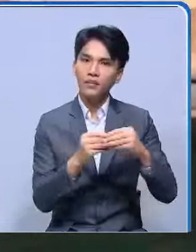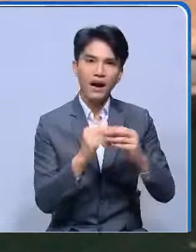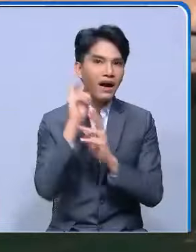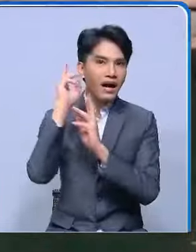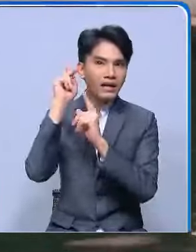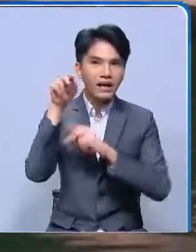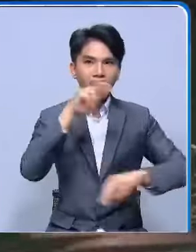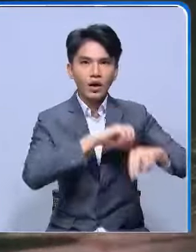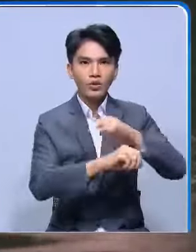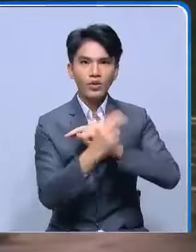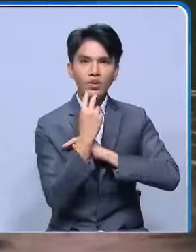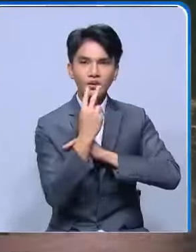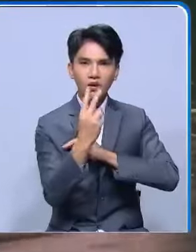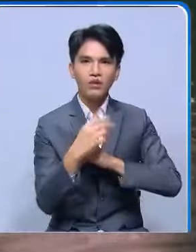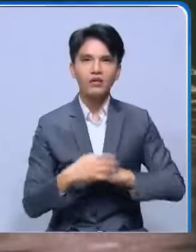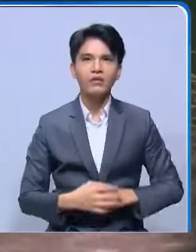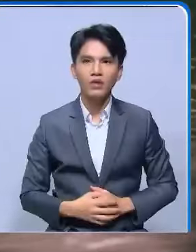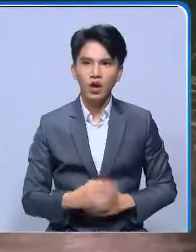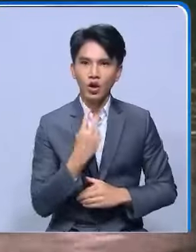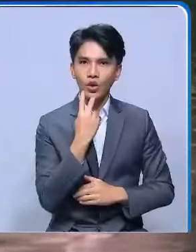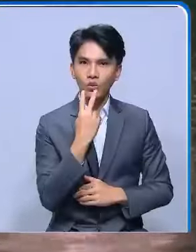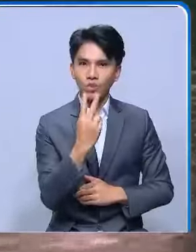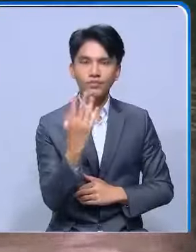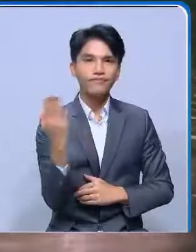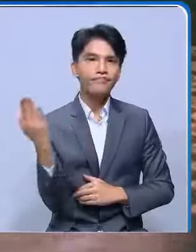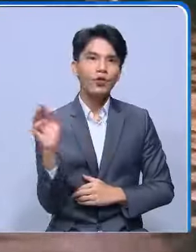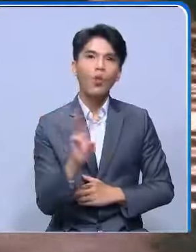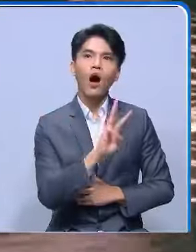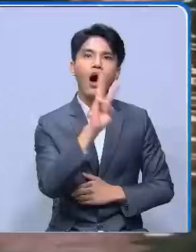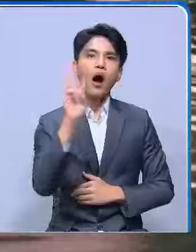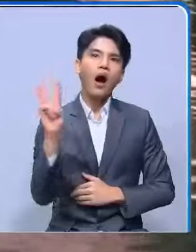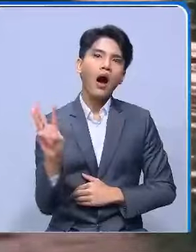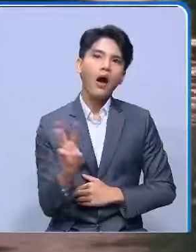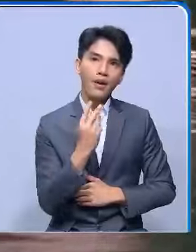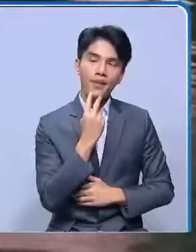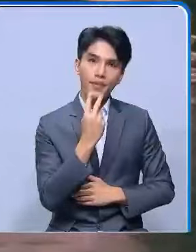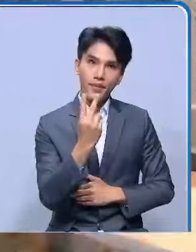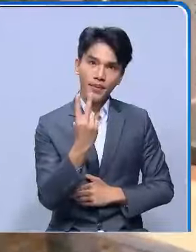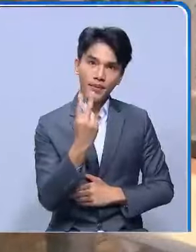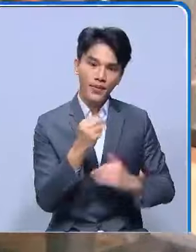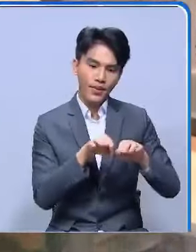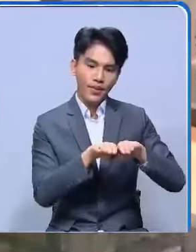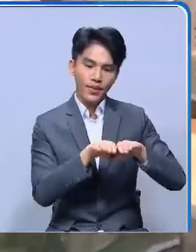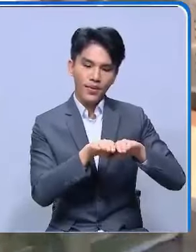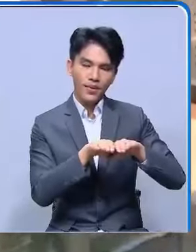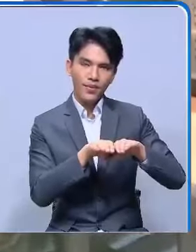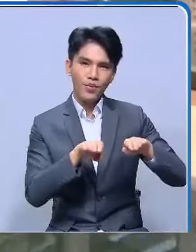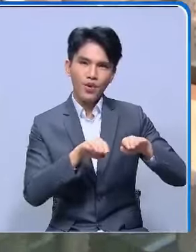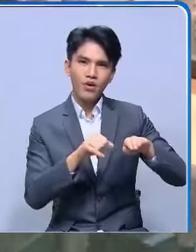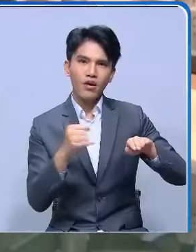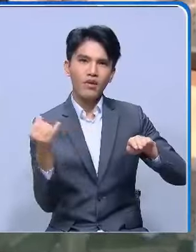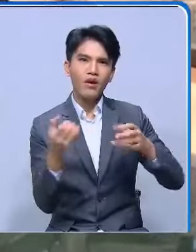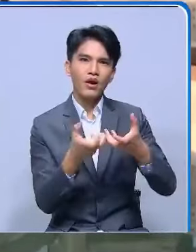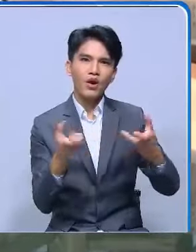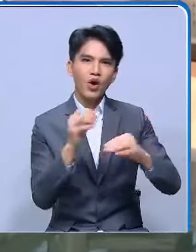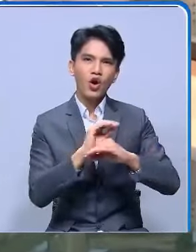ยคุณผู้ชมนี่ๆๆเป็นตะเกียบนะลองสอดเข้าไปเป็นช่องว่างตรงนี้คือให้เห็นถึงการปูพื้นที่ไม่สนิทใช้วัสดุ